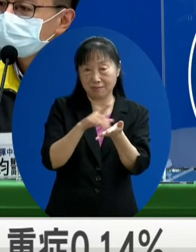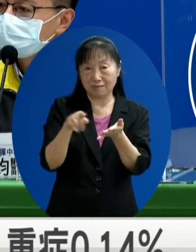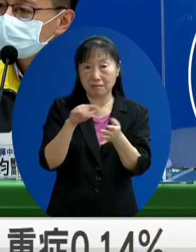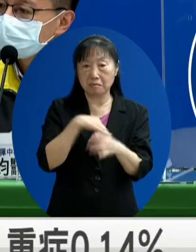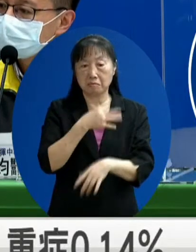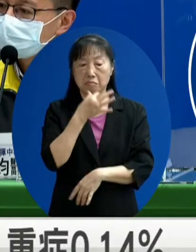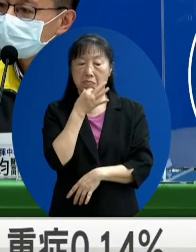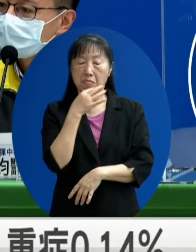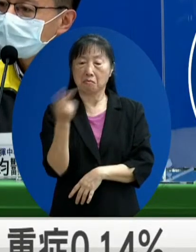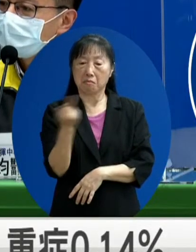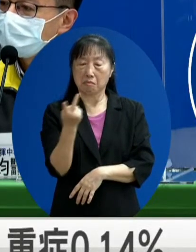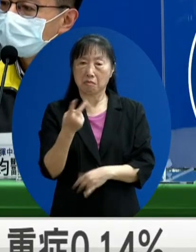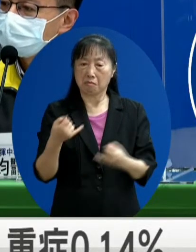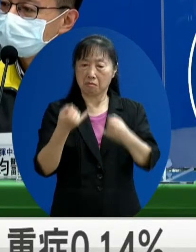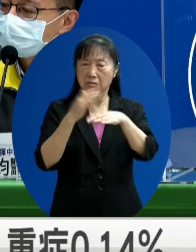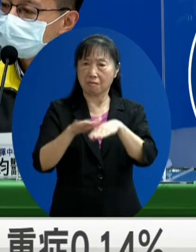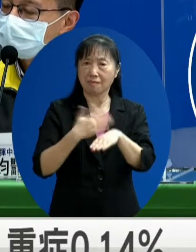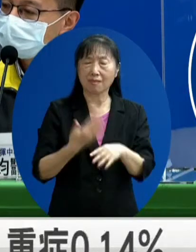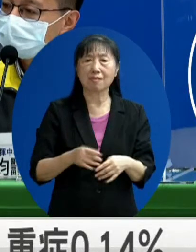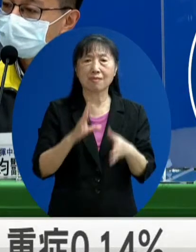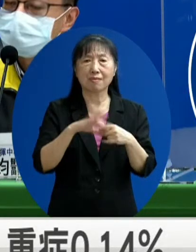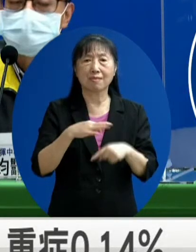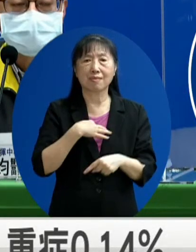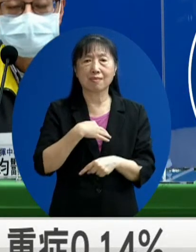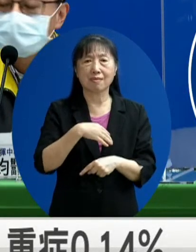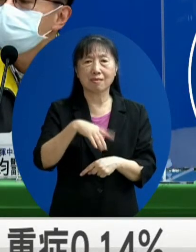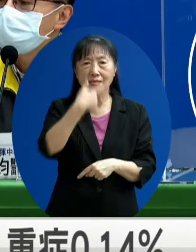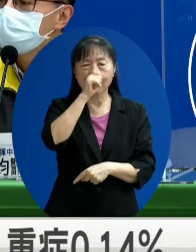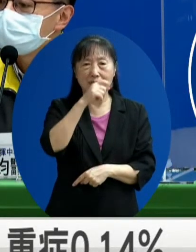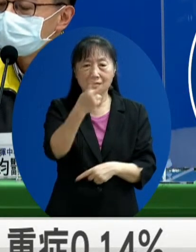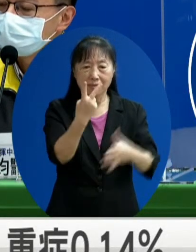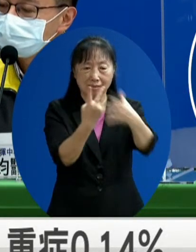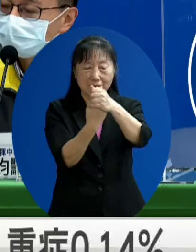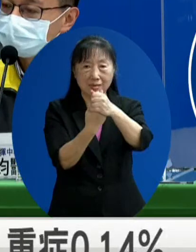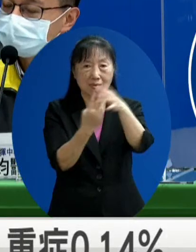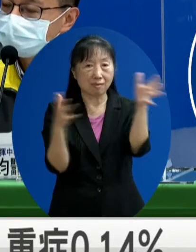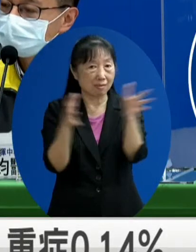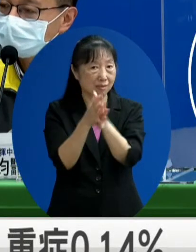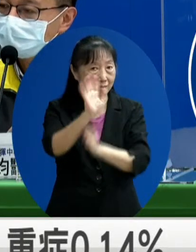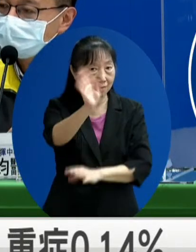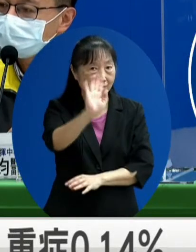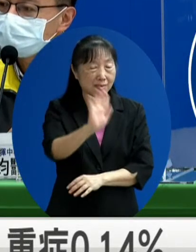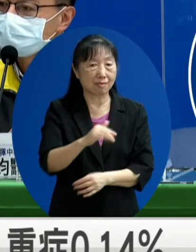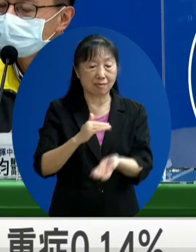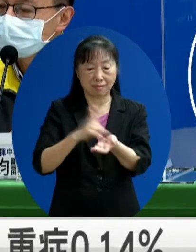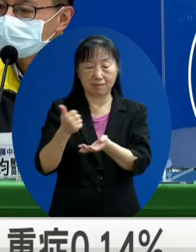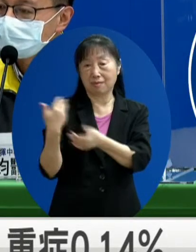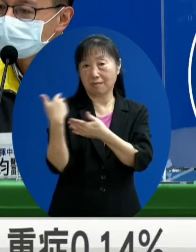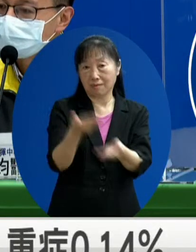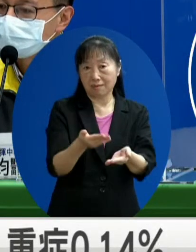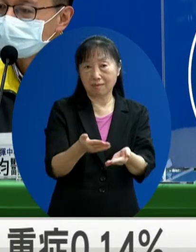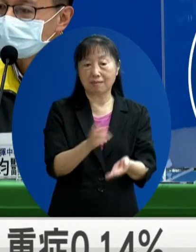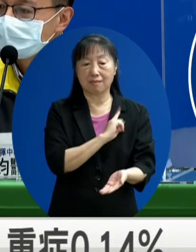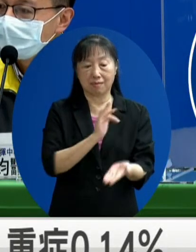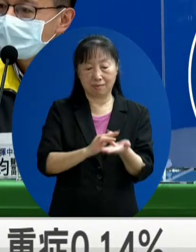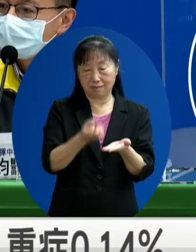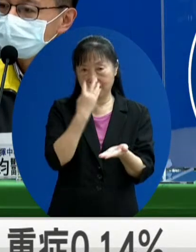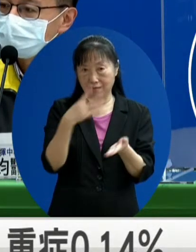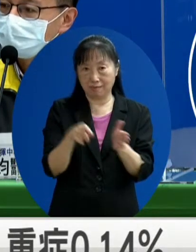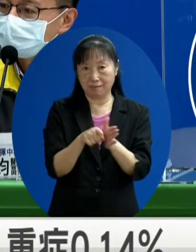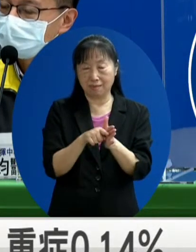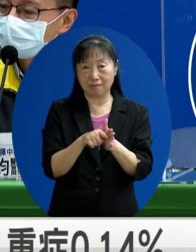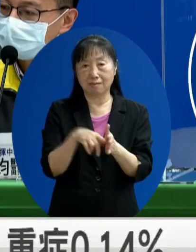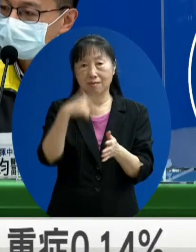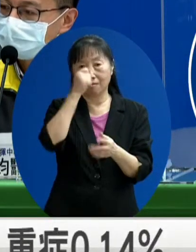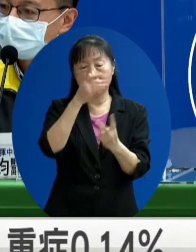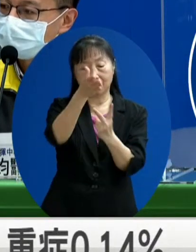作用的一些问题，所以我们是不建议说一起并用，所以说不管是医师开立或者是民众在服用的时候，